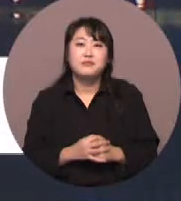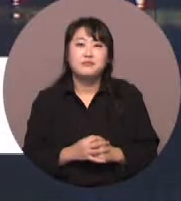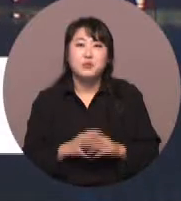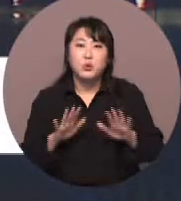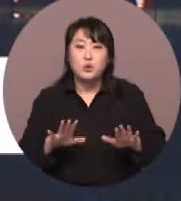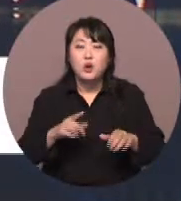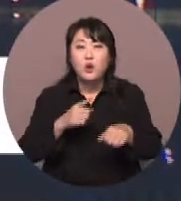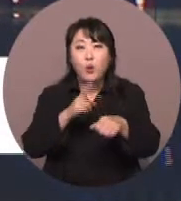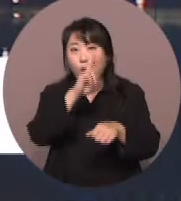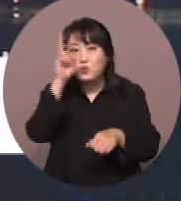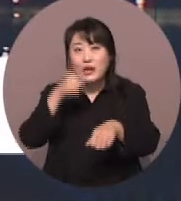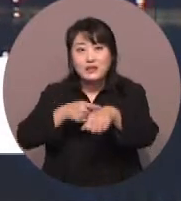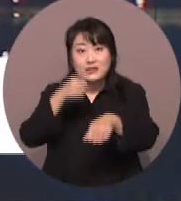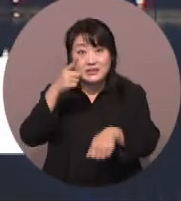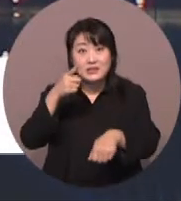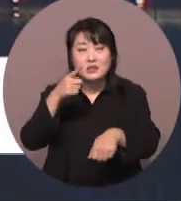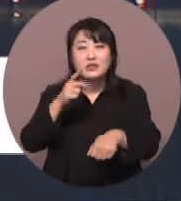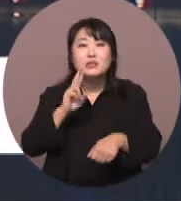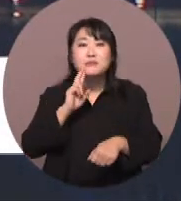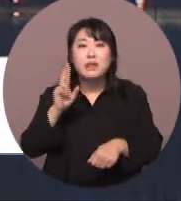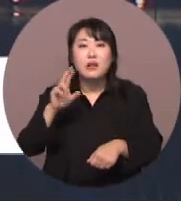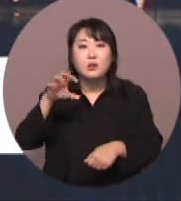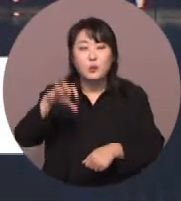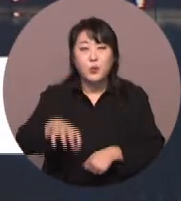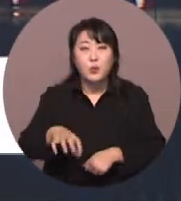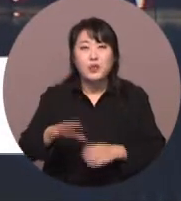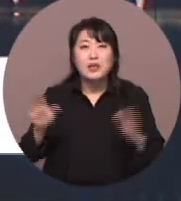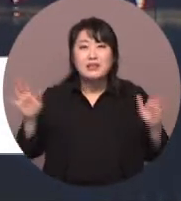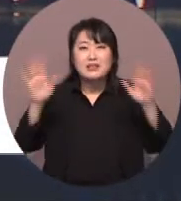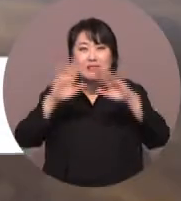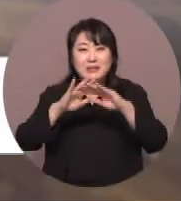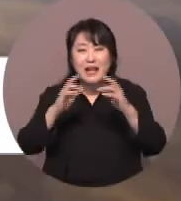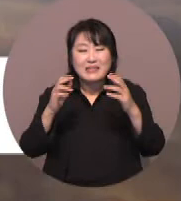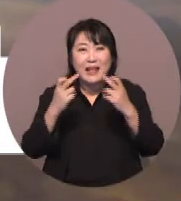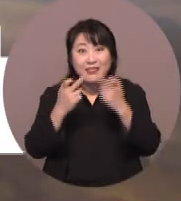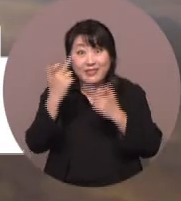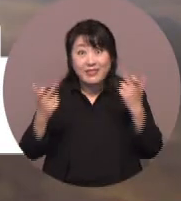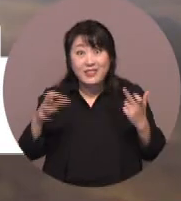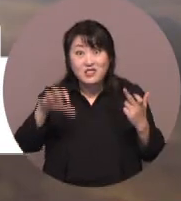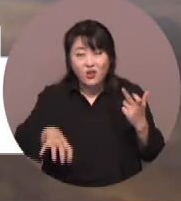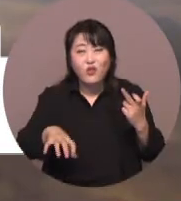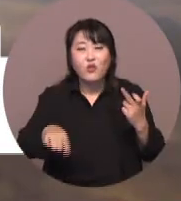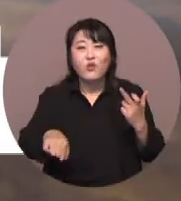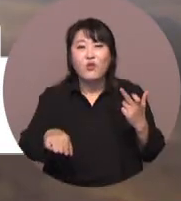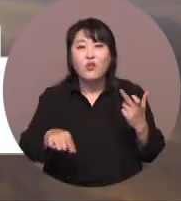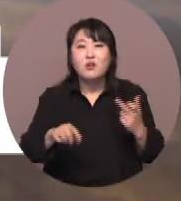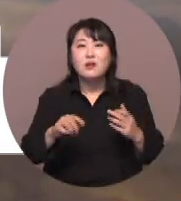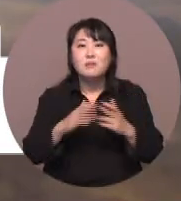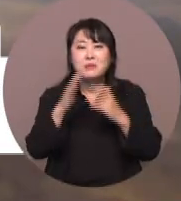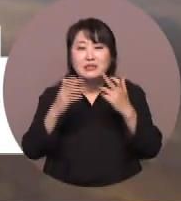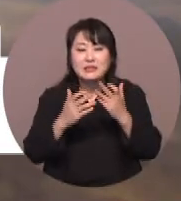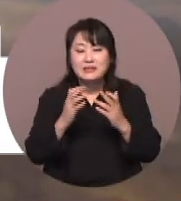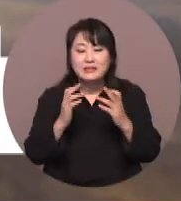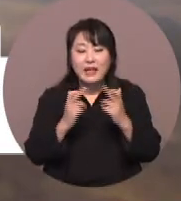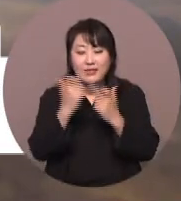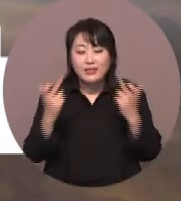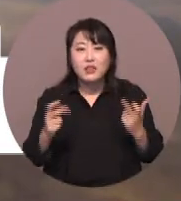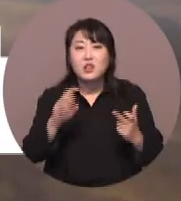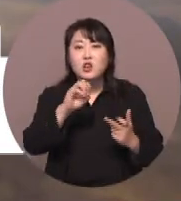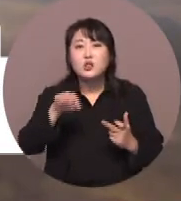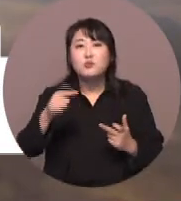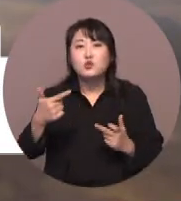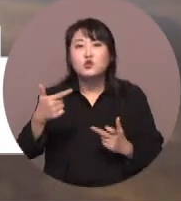오늘 오후 1시쯤 금산군 제원면 의 한 야산에서 불이 다 살림 0.6 팩터를 태운 뒤 1시간 반 만에